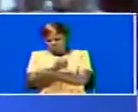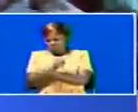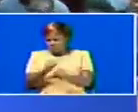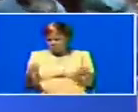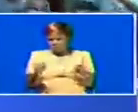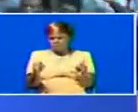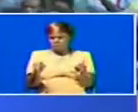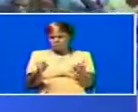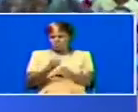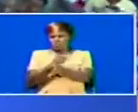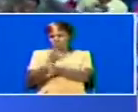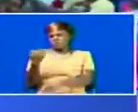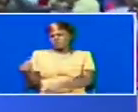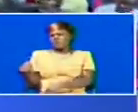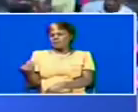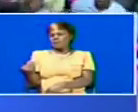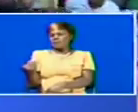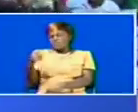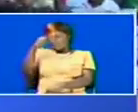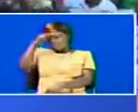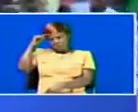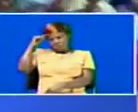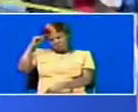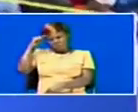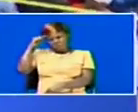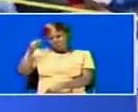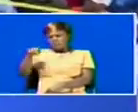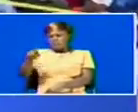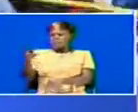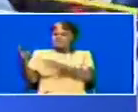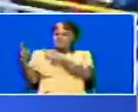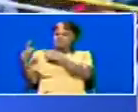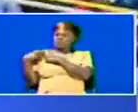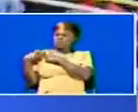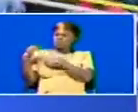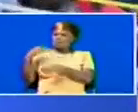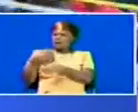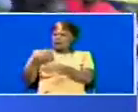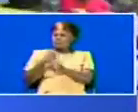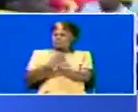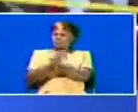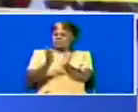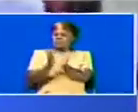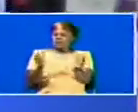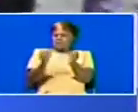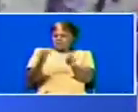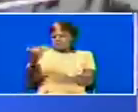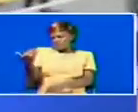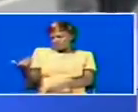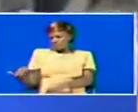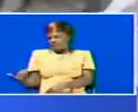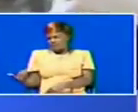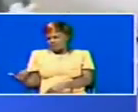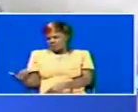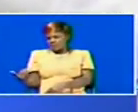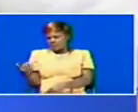inaweza kumtetea. Ni kwa sababu ya kwamba ana jukumu la kukinga mwananchi. Lakini ikiwa ni mtoto,